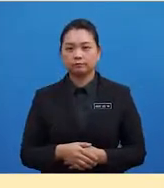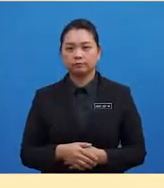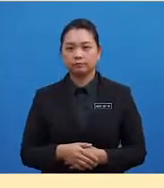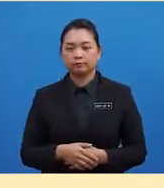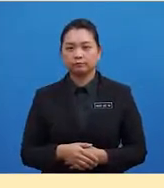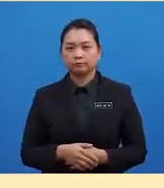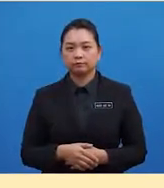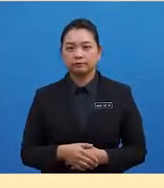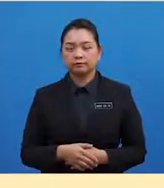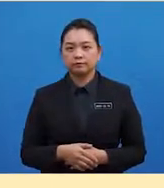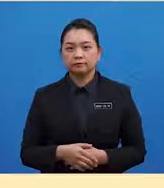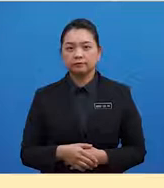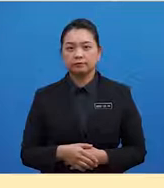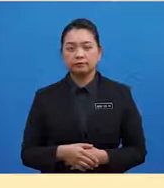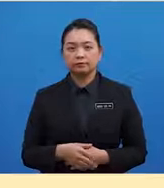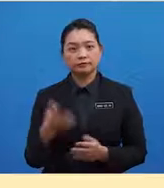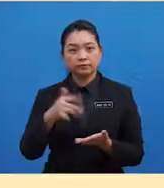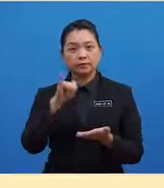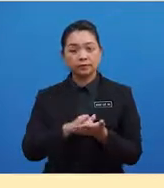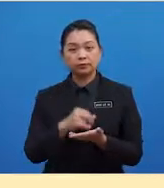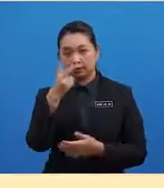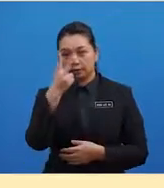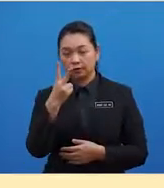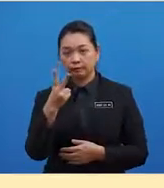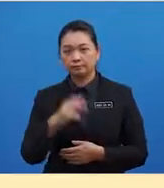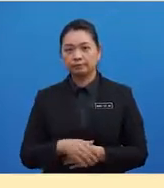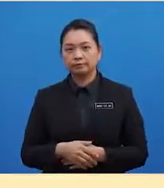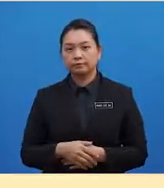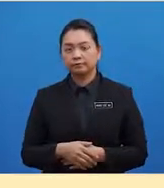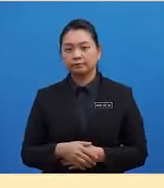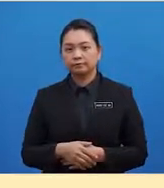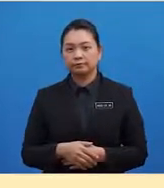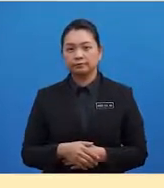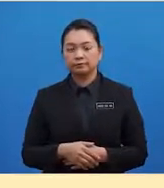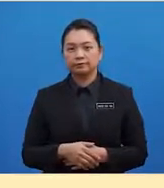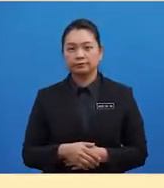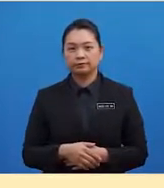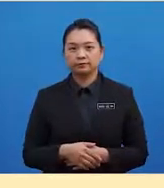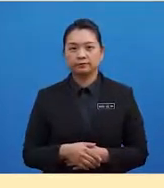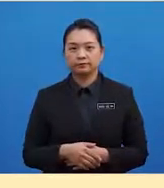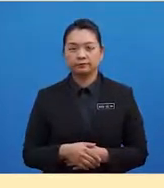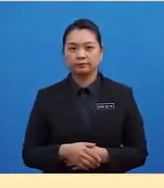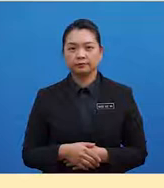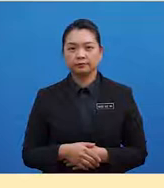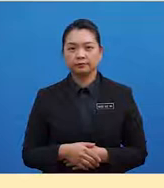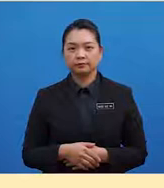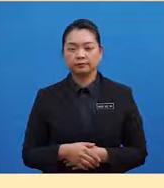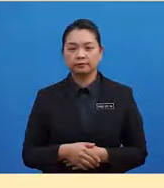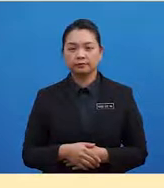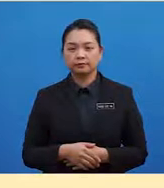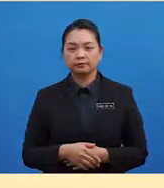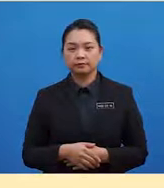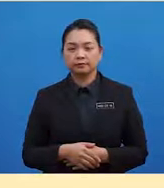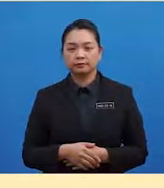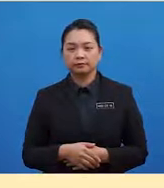Seterusnya, gambar apa ya murid-murid? Ah, betul sekali. Murid-murid sentiasa menggunakan objek tersebut di